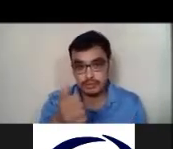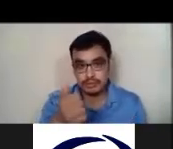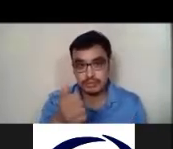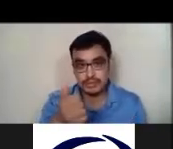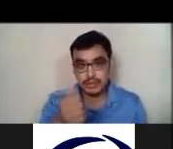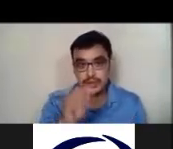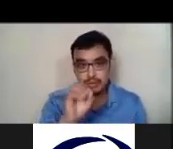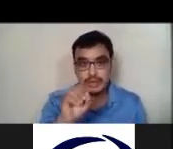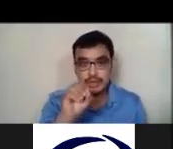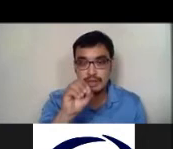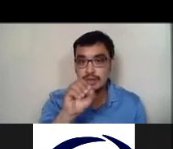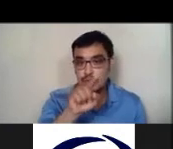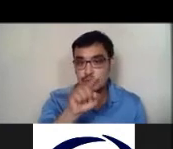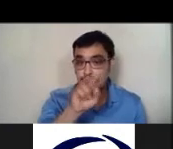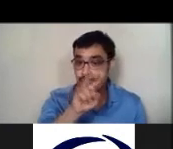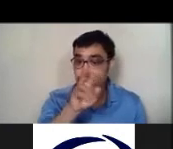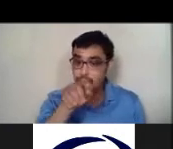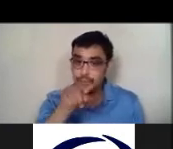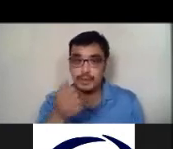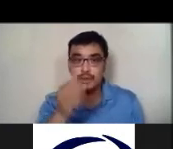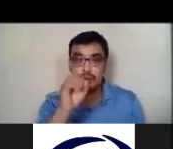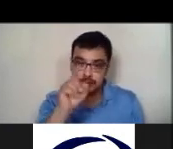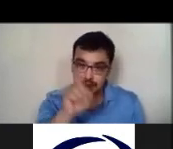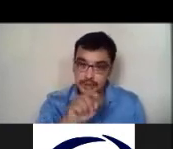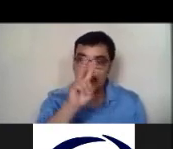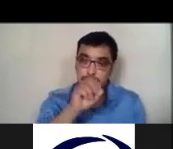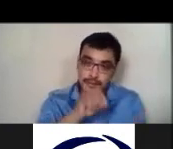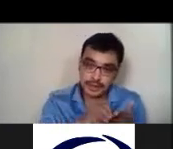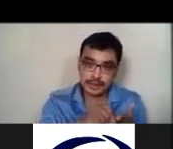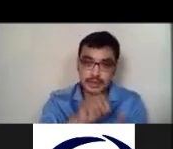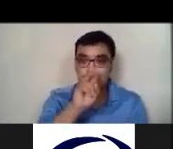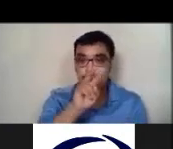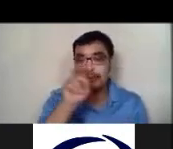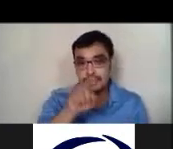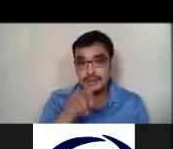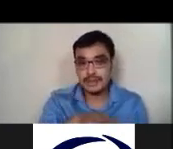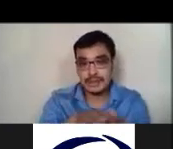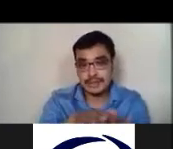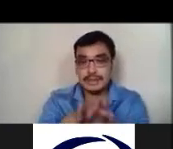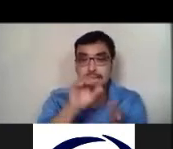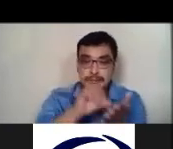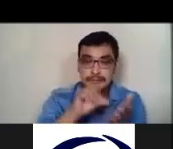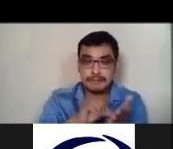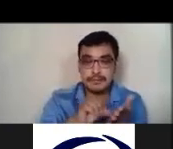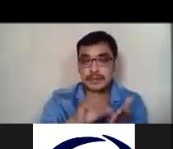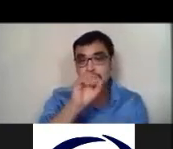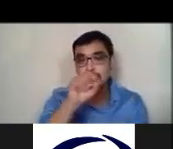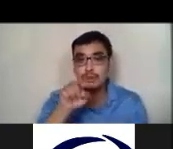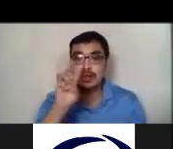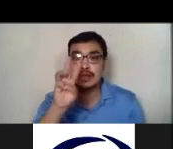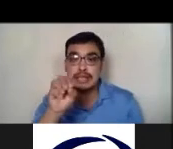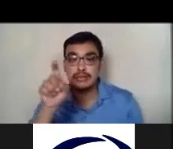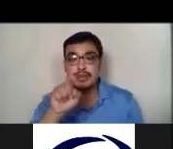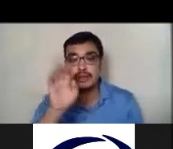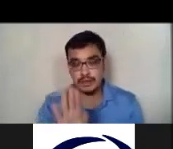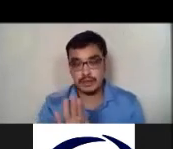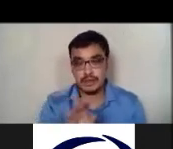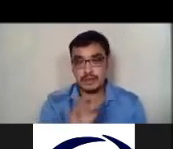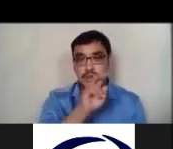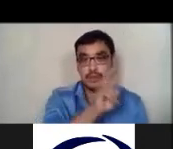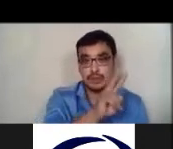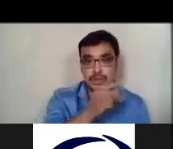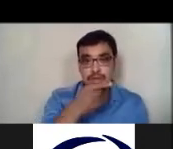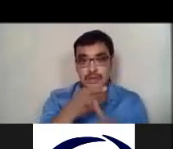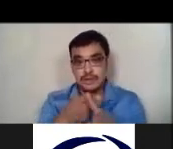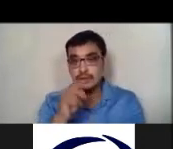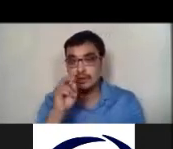29.60% छ भने दुई पटक गरेको 2% छ र धेरै पटक गरेको 0.30 छ. अब यो 2 र मल्टिपल यो